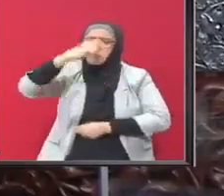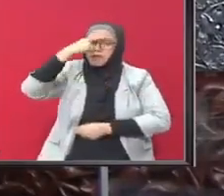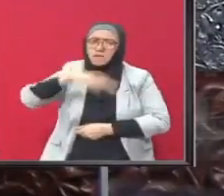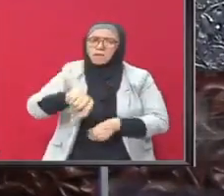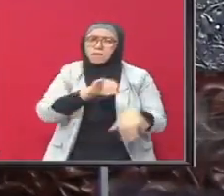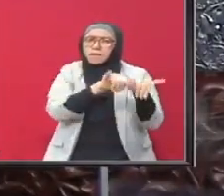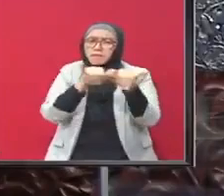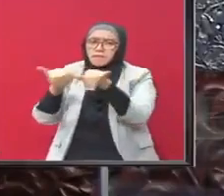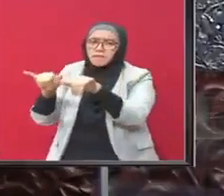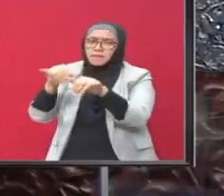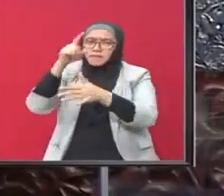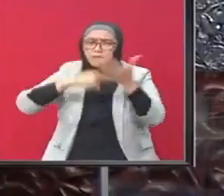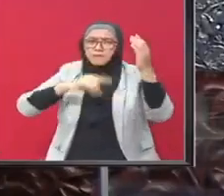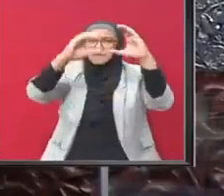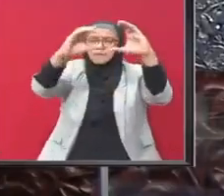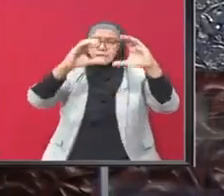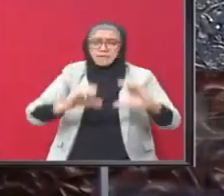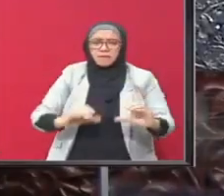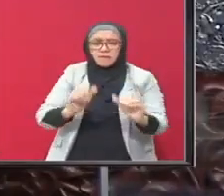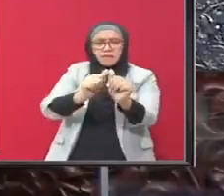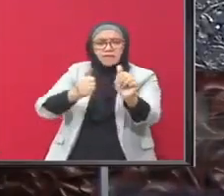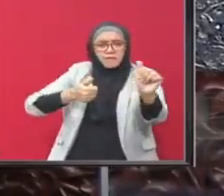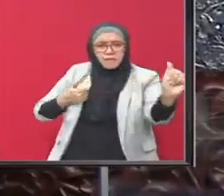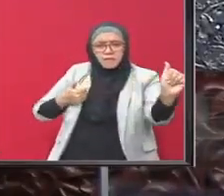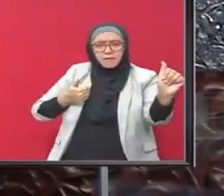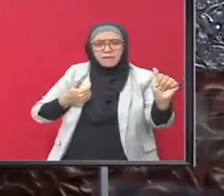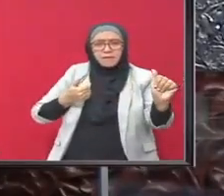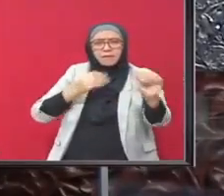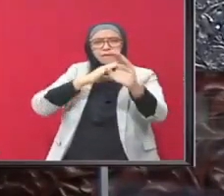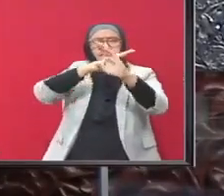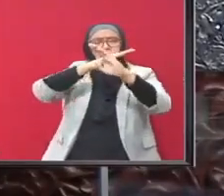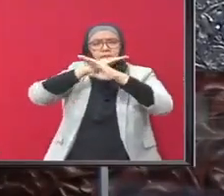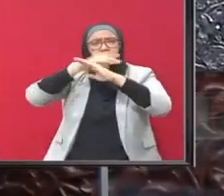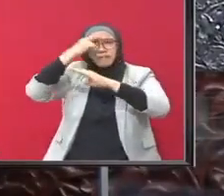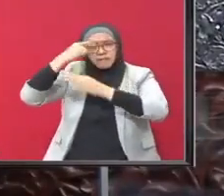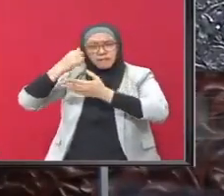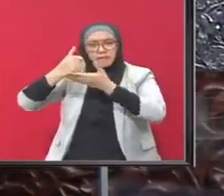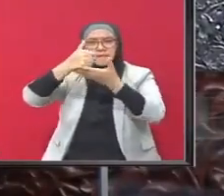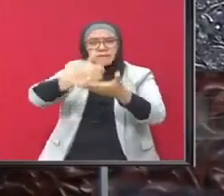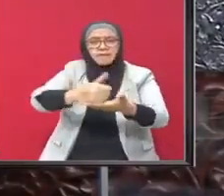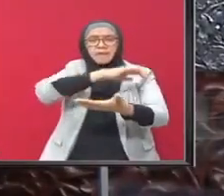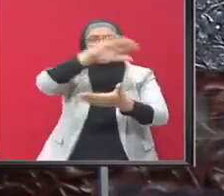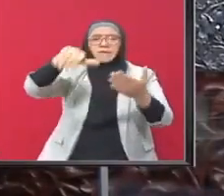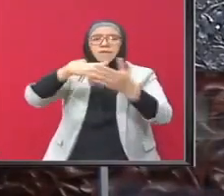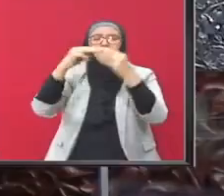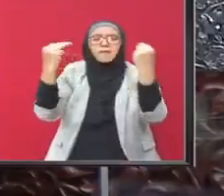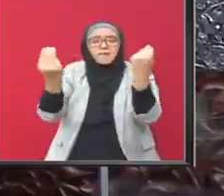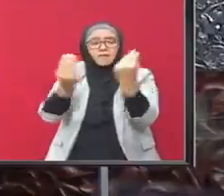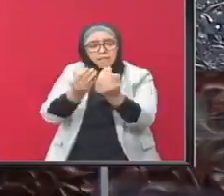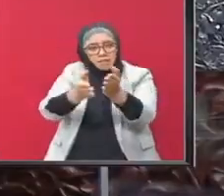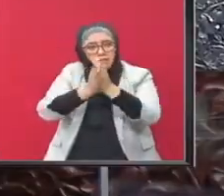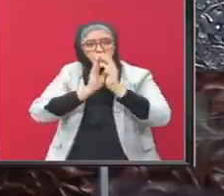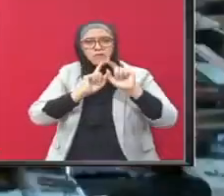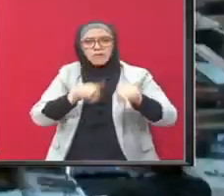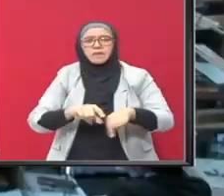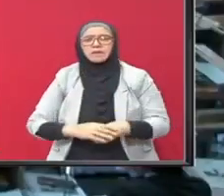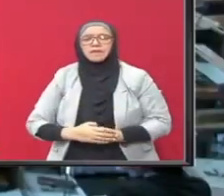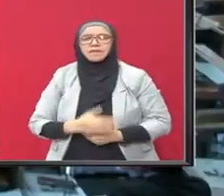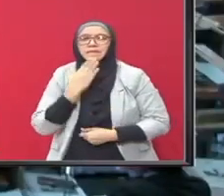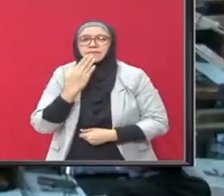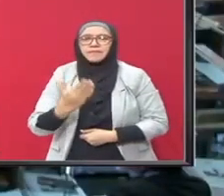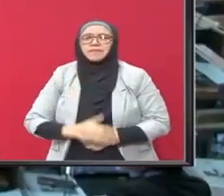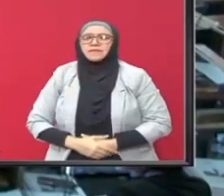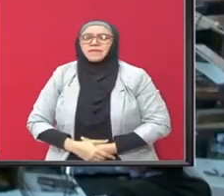menjelaskan apa itu pendekatan Pencegahan untuk kita membantu semua masyarakat mohon jawaban tugas